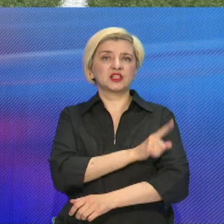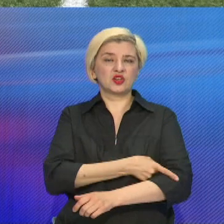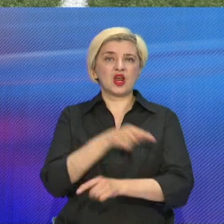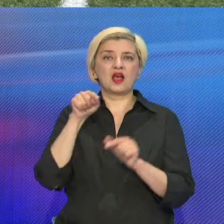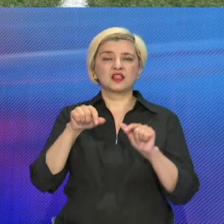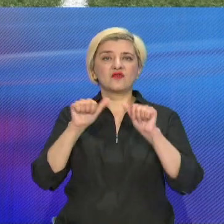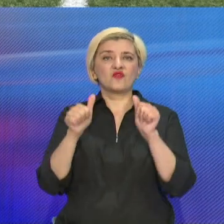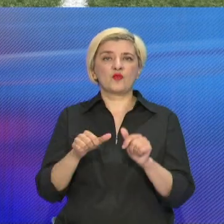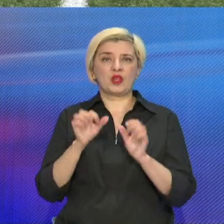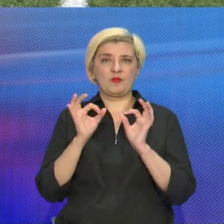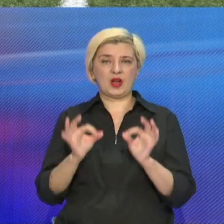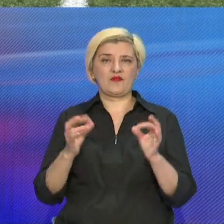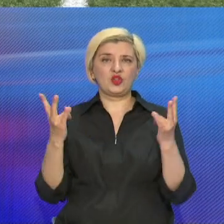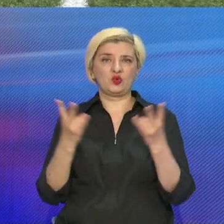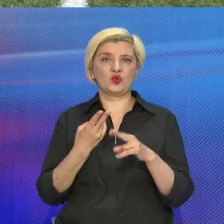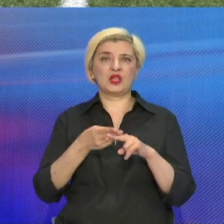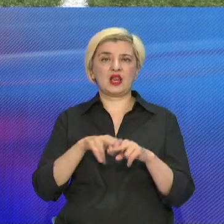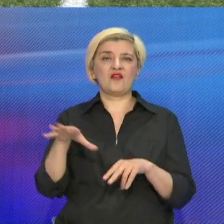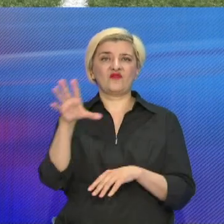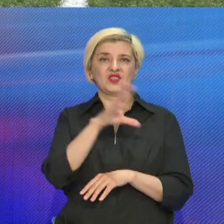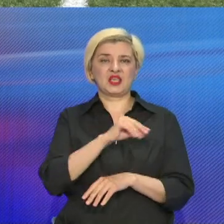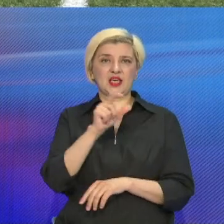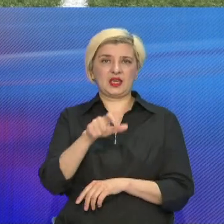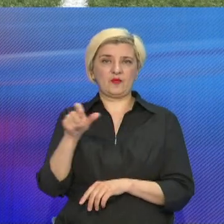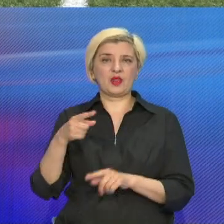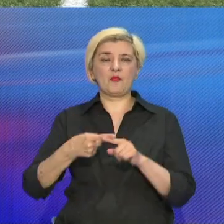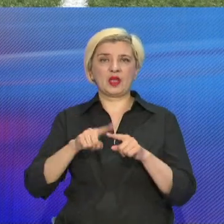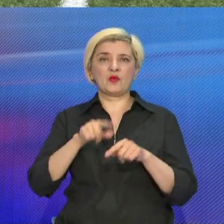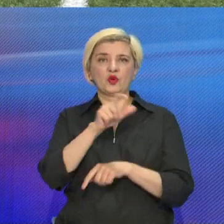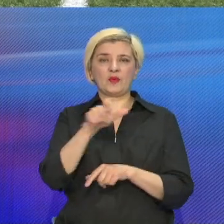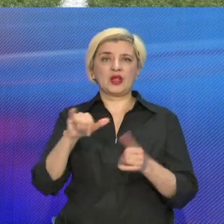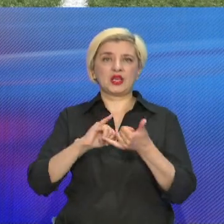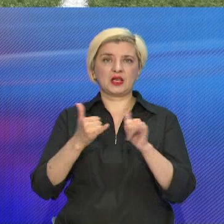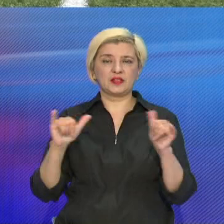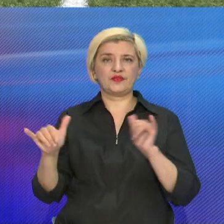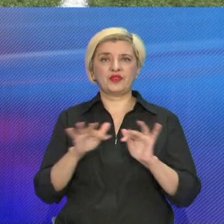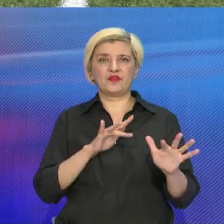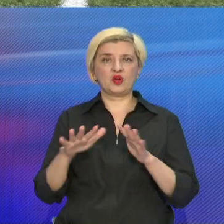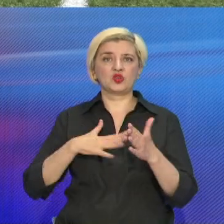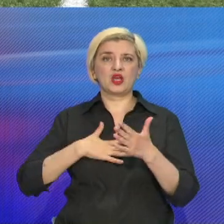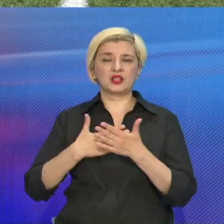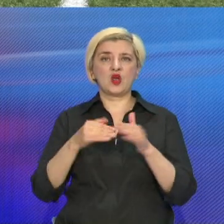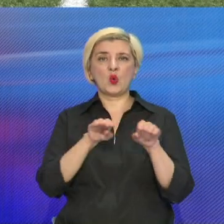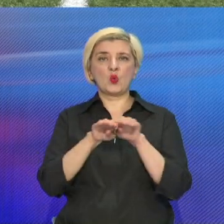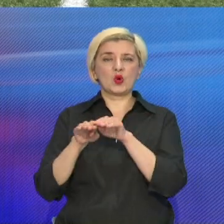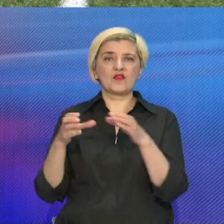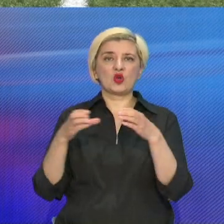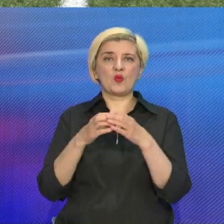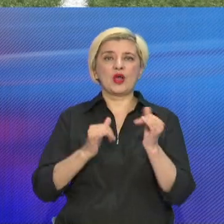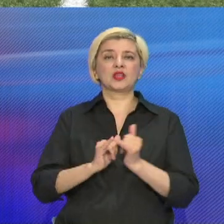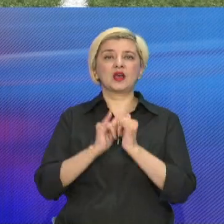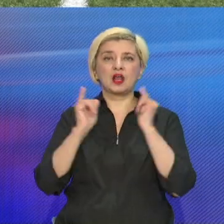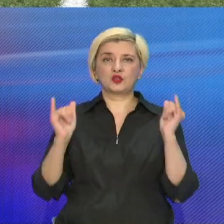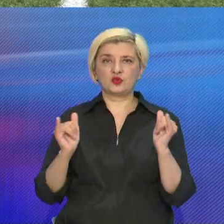правильный, нужный для всех ребят. Поэтому ребята развиваются, двигаются активно. То есть уровень команд растет с каждым годом